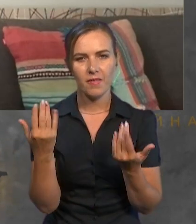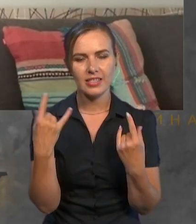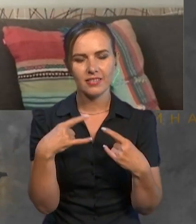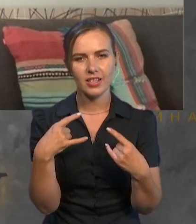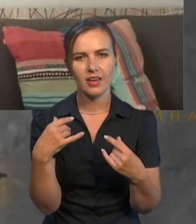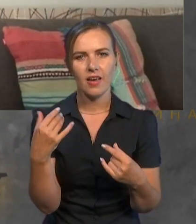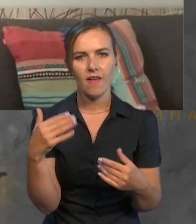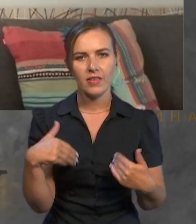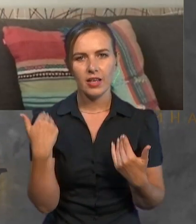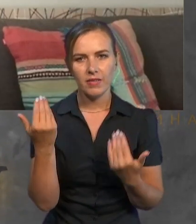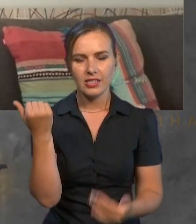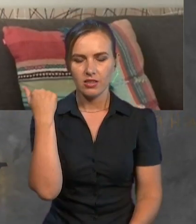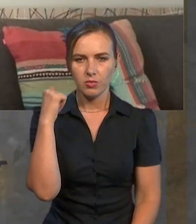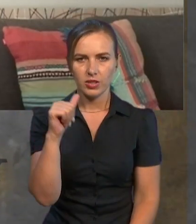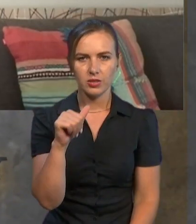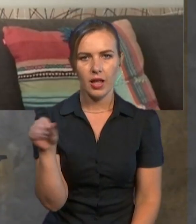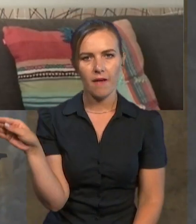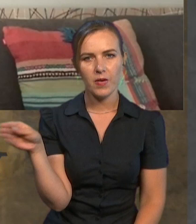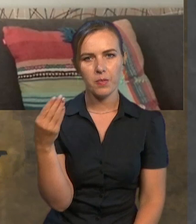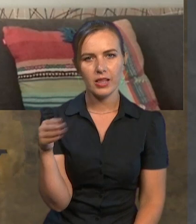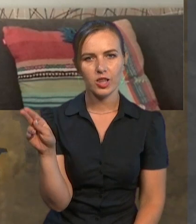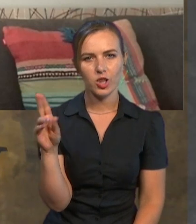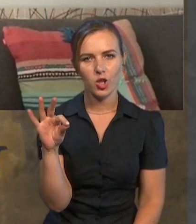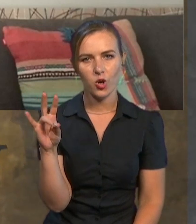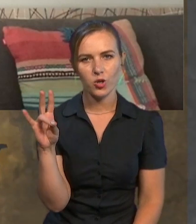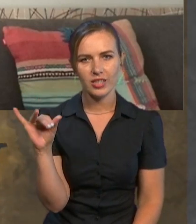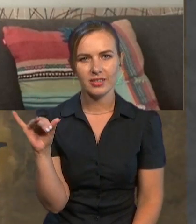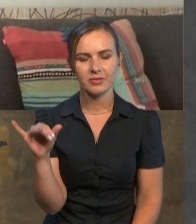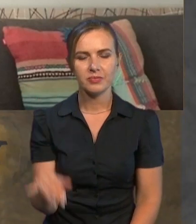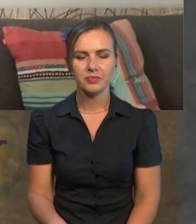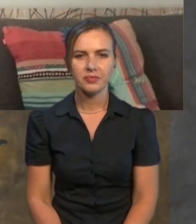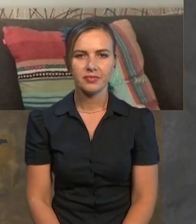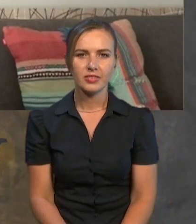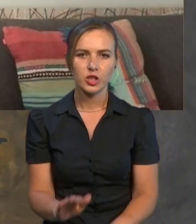з перемогою на Вімблдоні. Доброго дня, вітаємо.